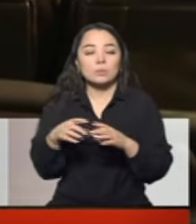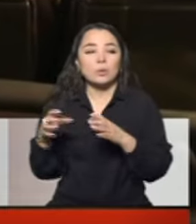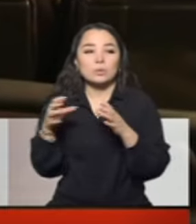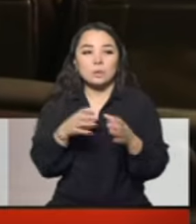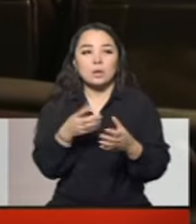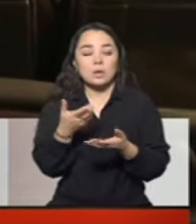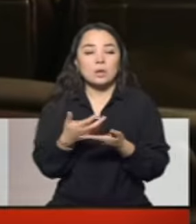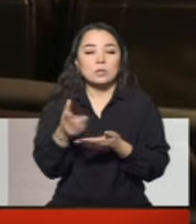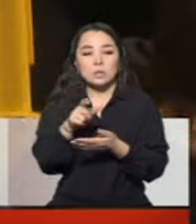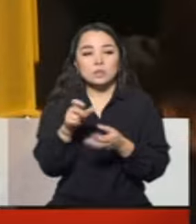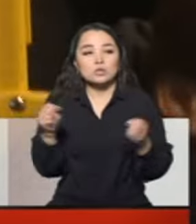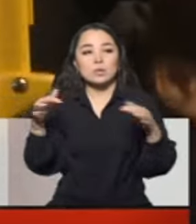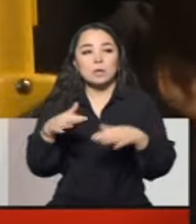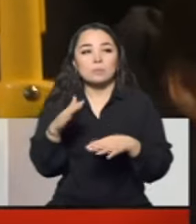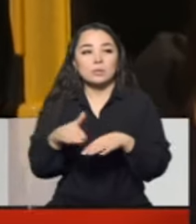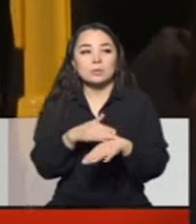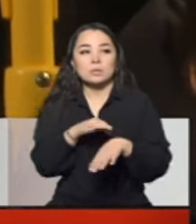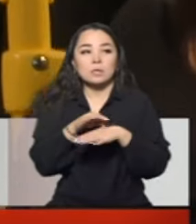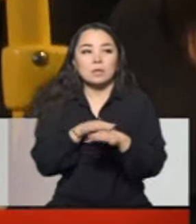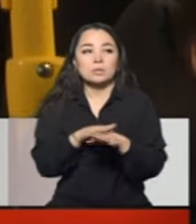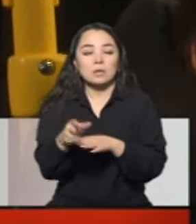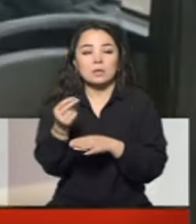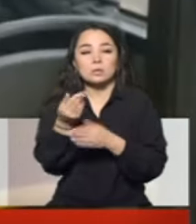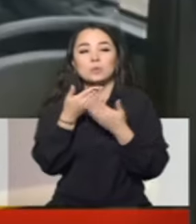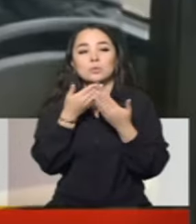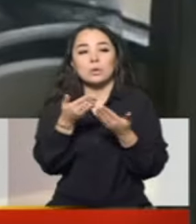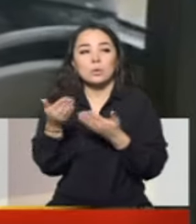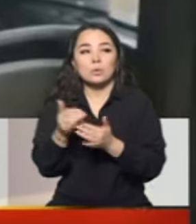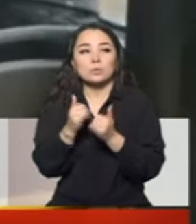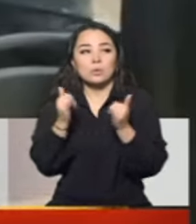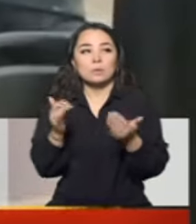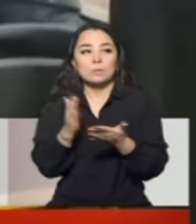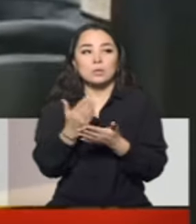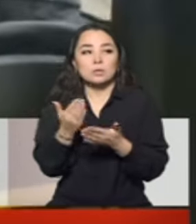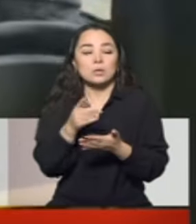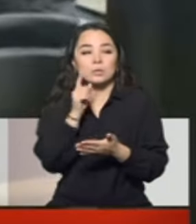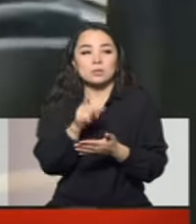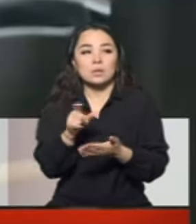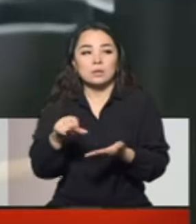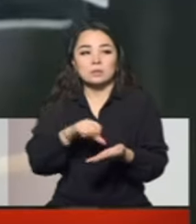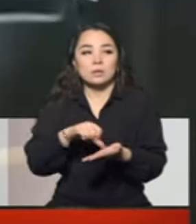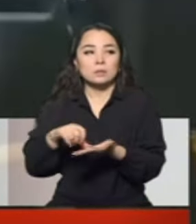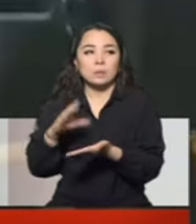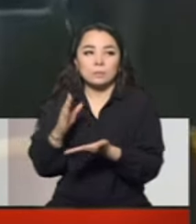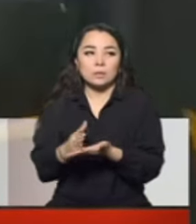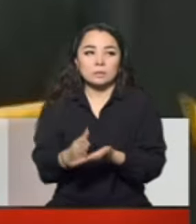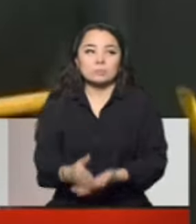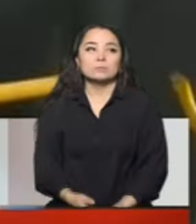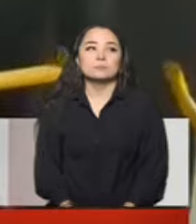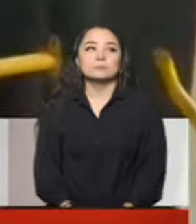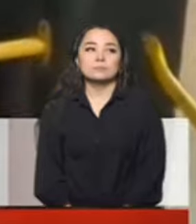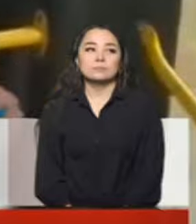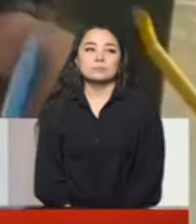адам көп жиналатын орындарда қайырымдылық үшін деп ақша сұрайтындар көп. Олардың дені жас өспірім.